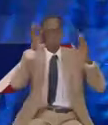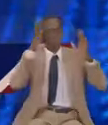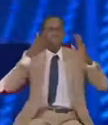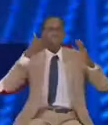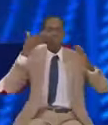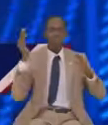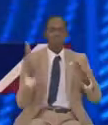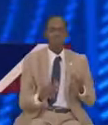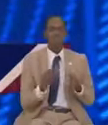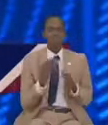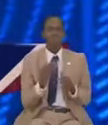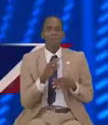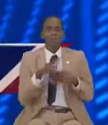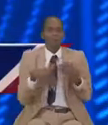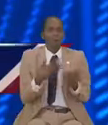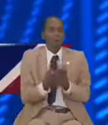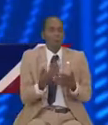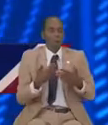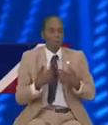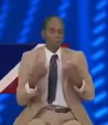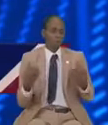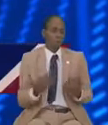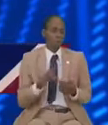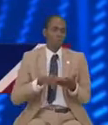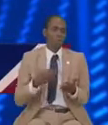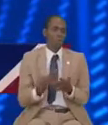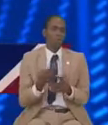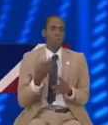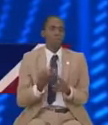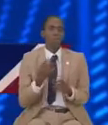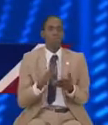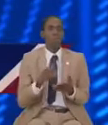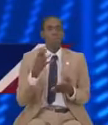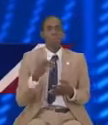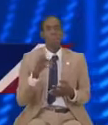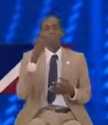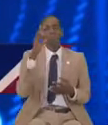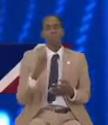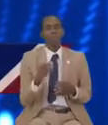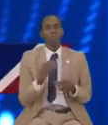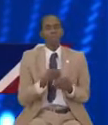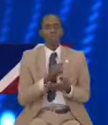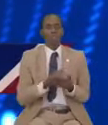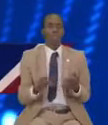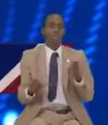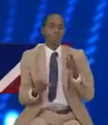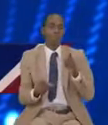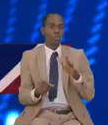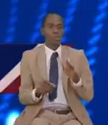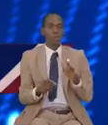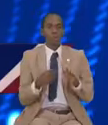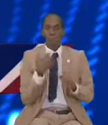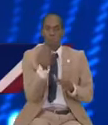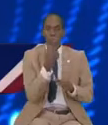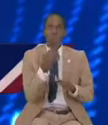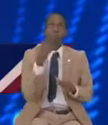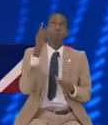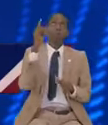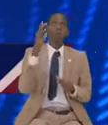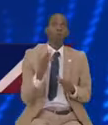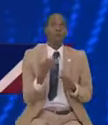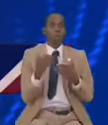de son péché son privé de la gloire de Dieu versez 25 verset 25 qui dit c'est lui que